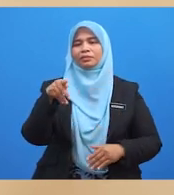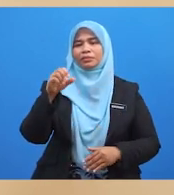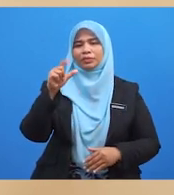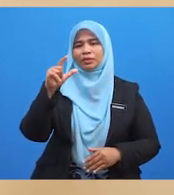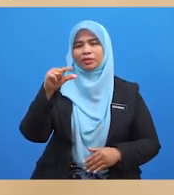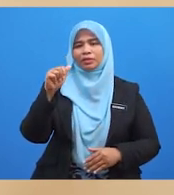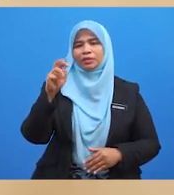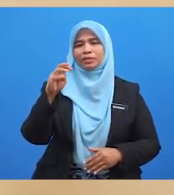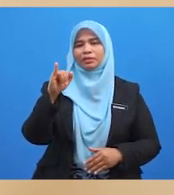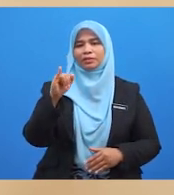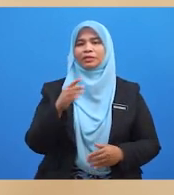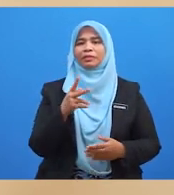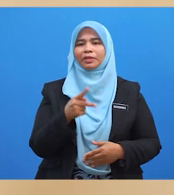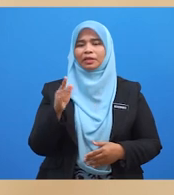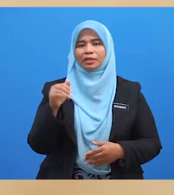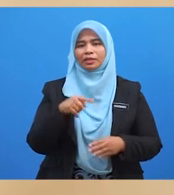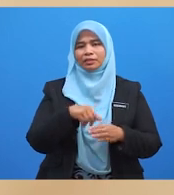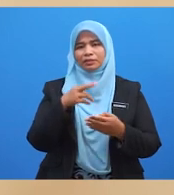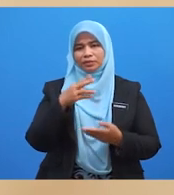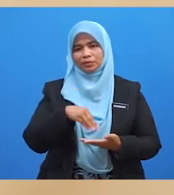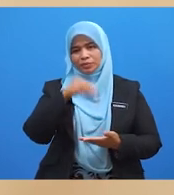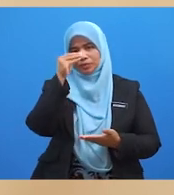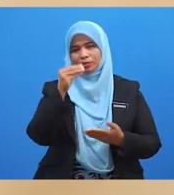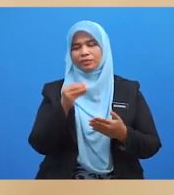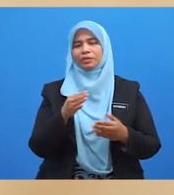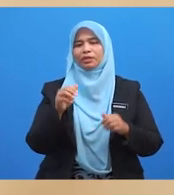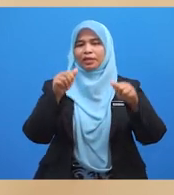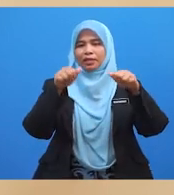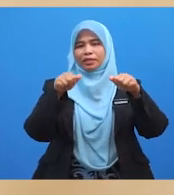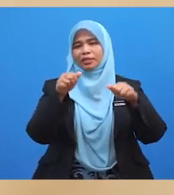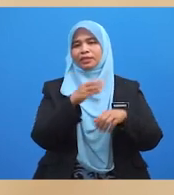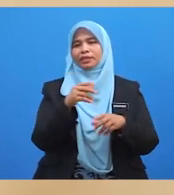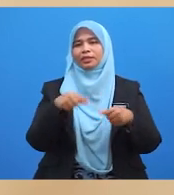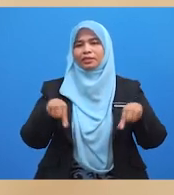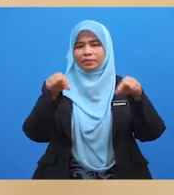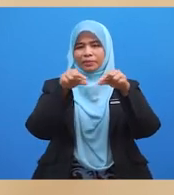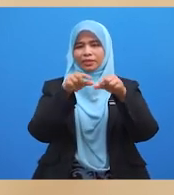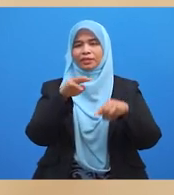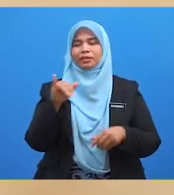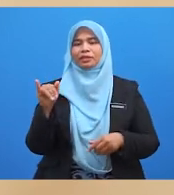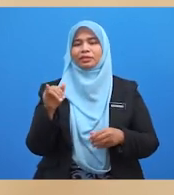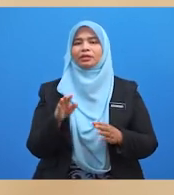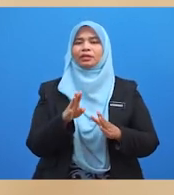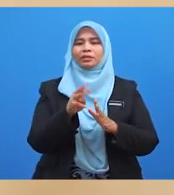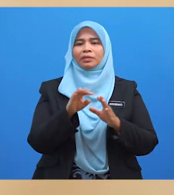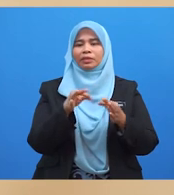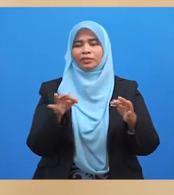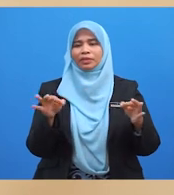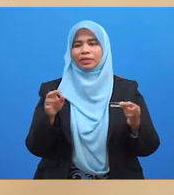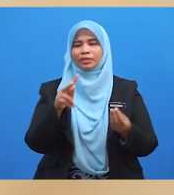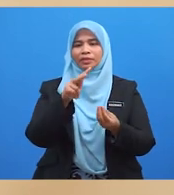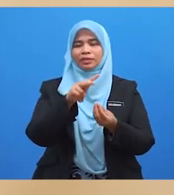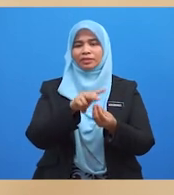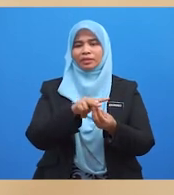keempat, perkara yang dituntut dan adil dan kepentingannya. Dan yang terakhir, yang kelima, menghuraikan